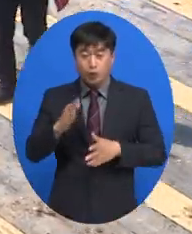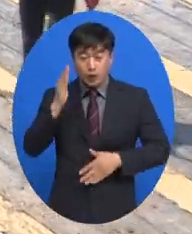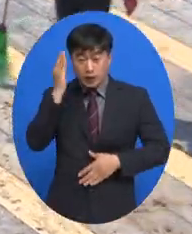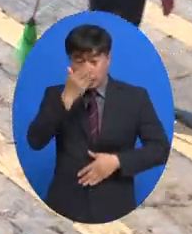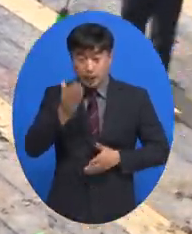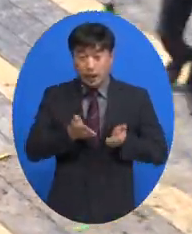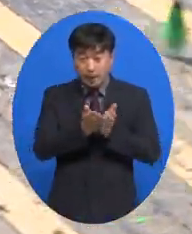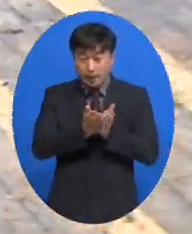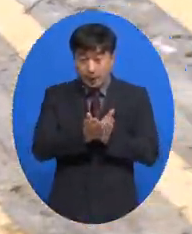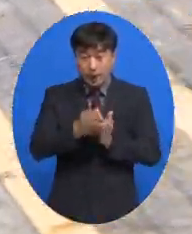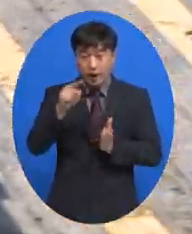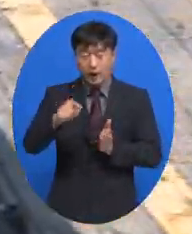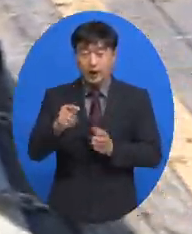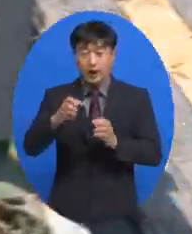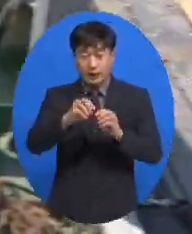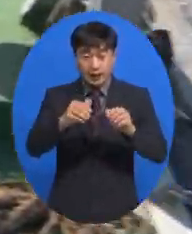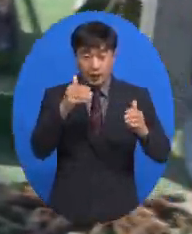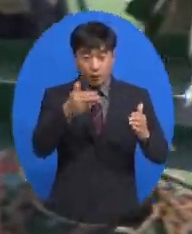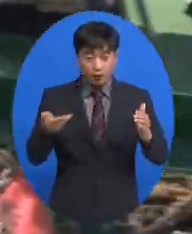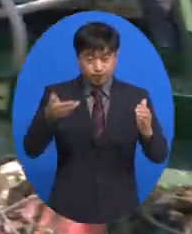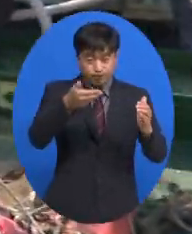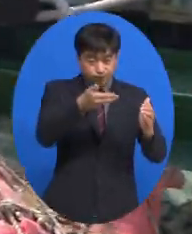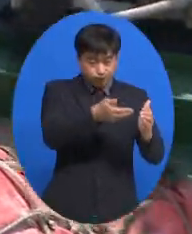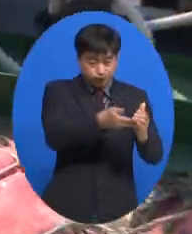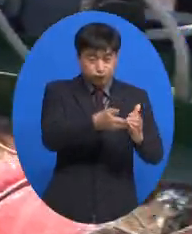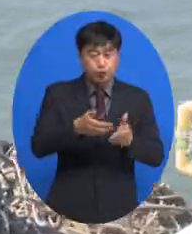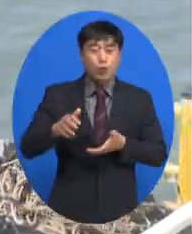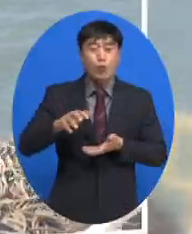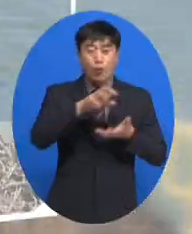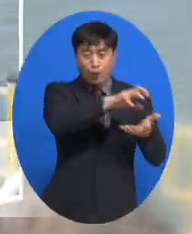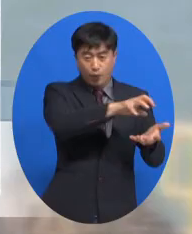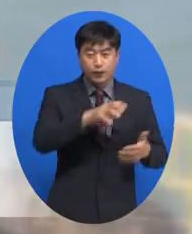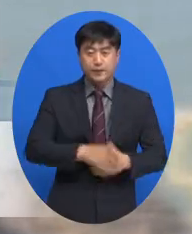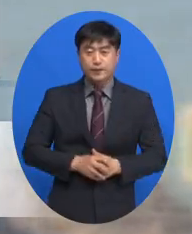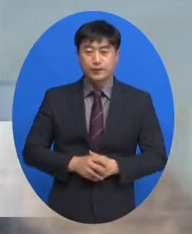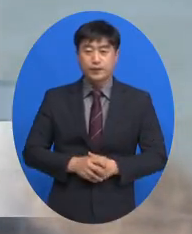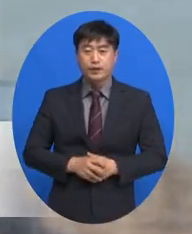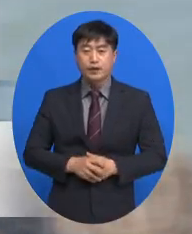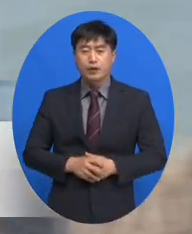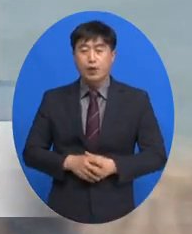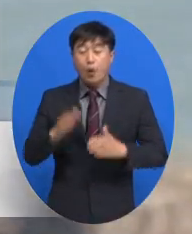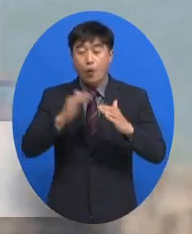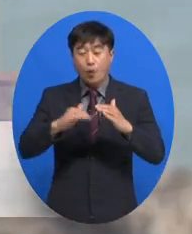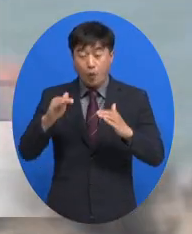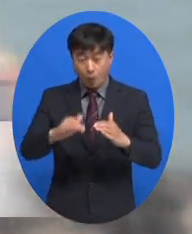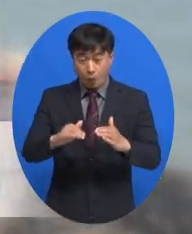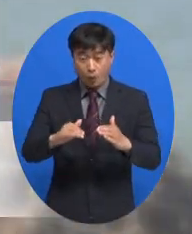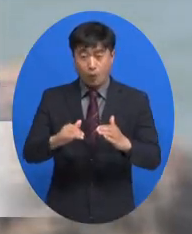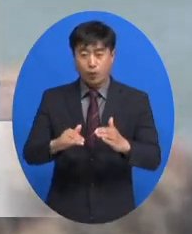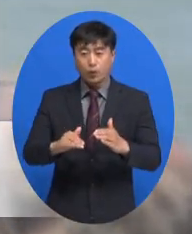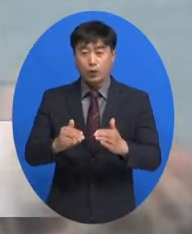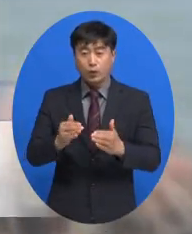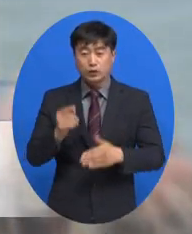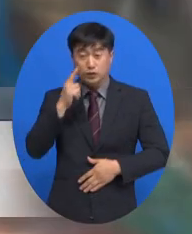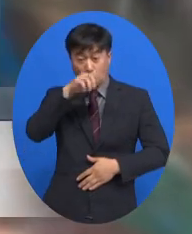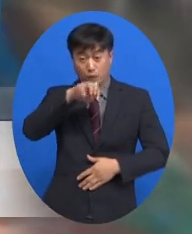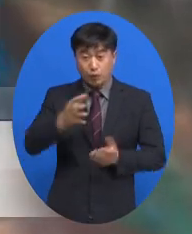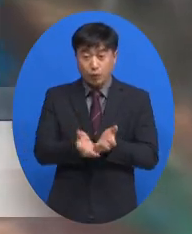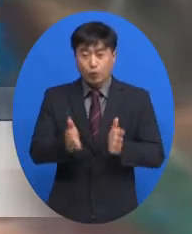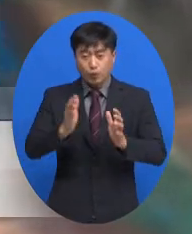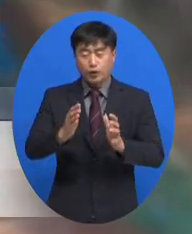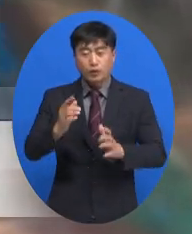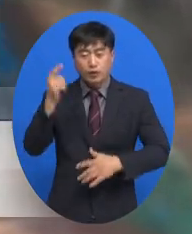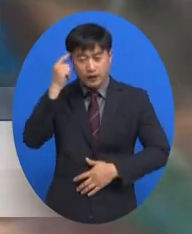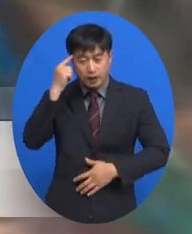이걸 육상으로 반출하는 작업이 수시로 이뤄집니다. 길거리에서 보시는 이제 공용 쓰레기통이라고 보시면 될 것